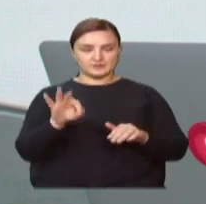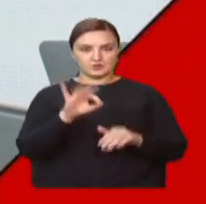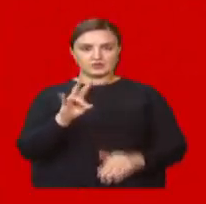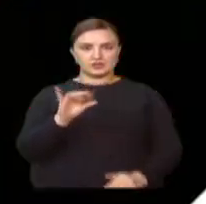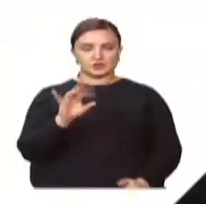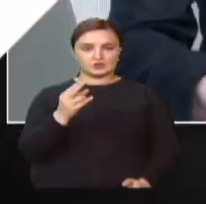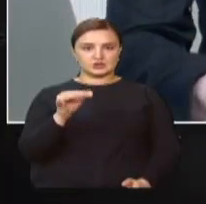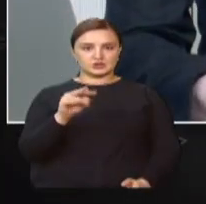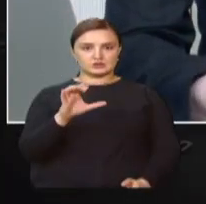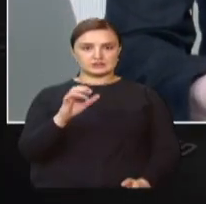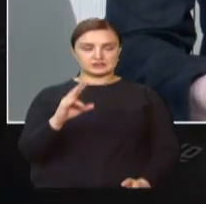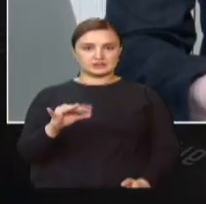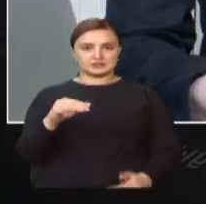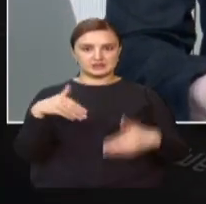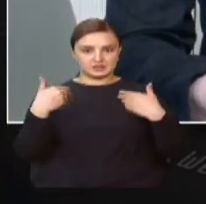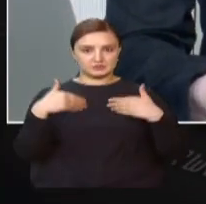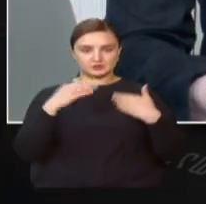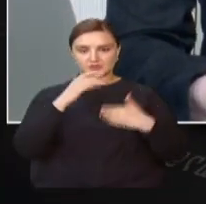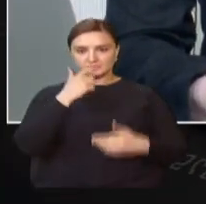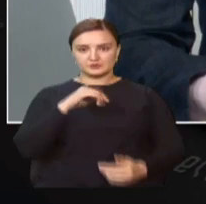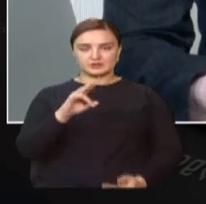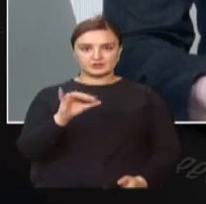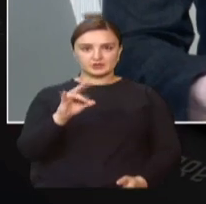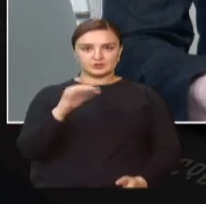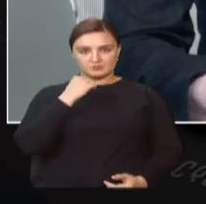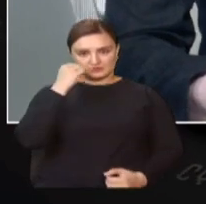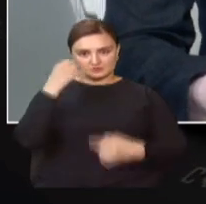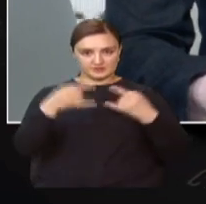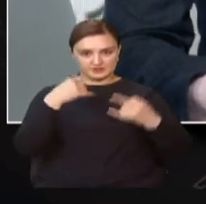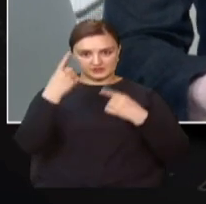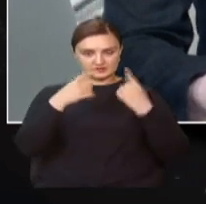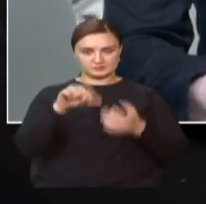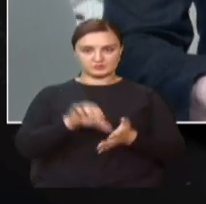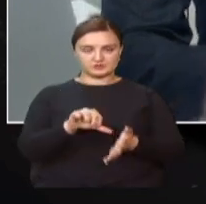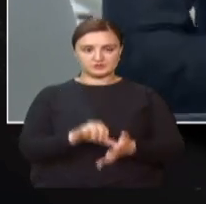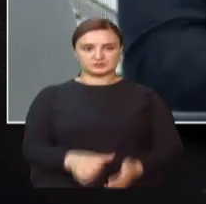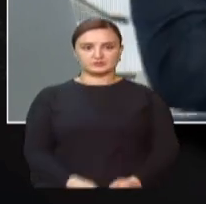წილოსანი. გამარჯობა ქალბატონო ნინო, მადლობა გადაცემაში მონაწილეობისთვის.